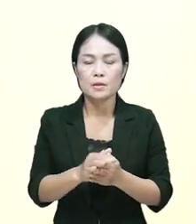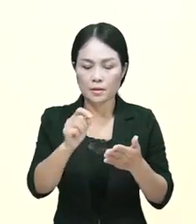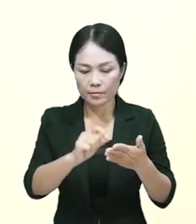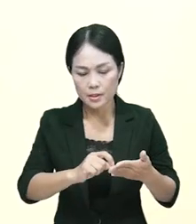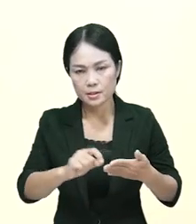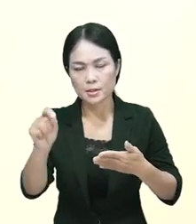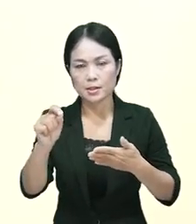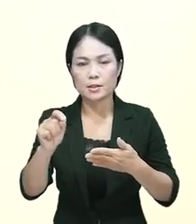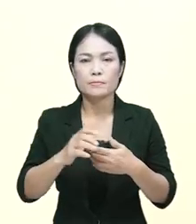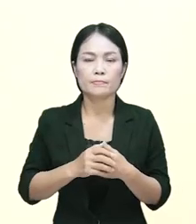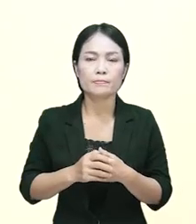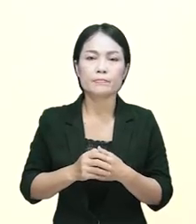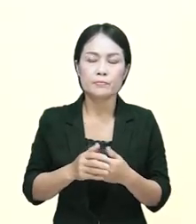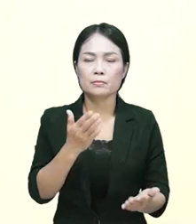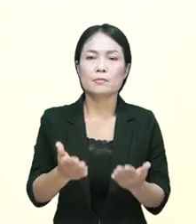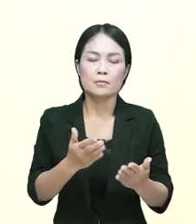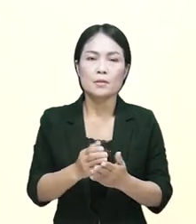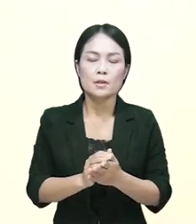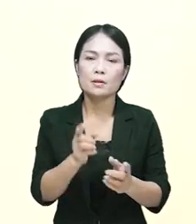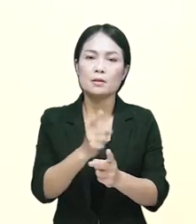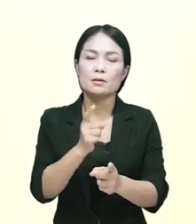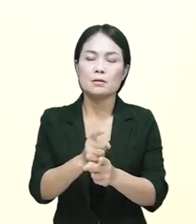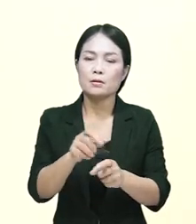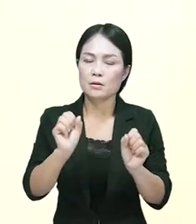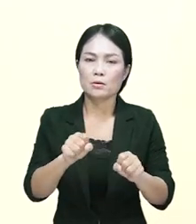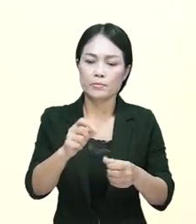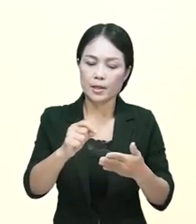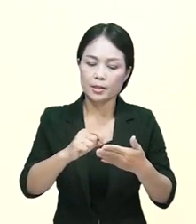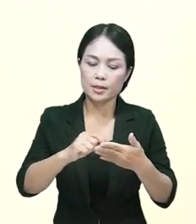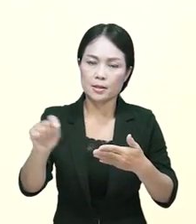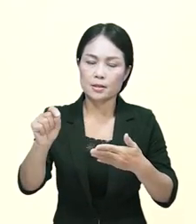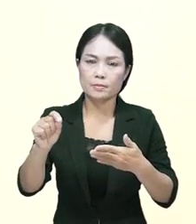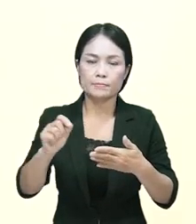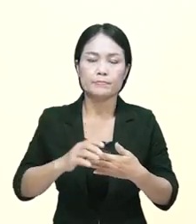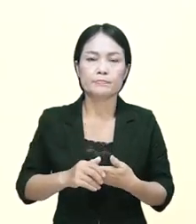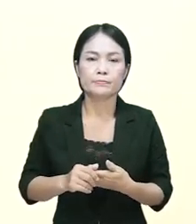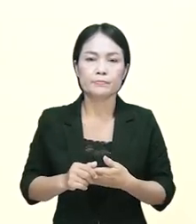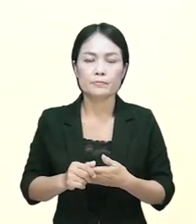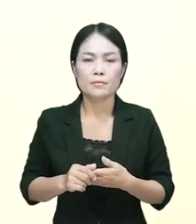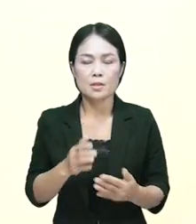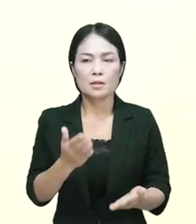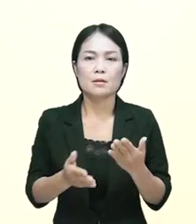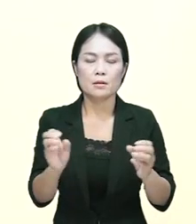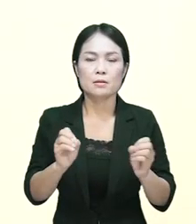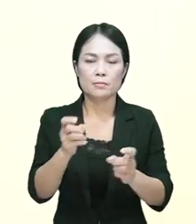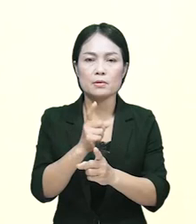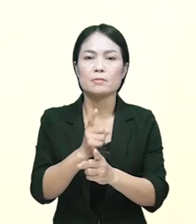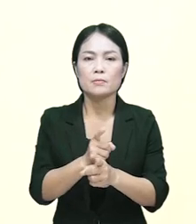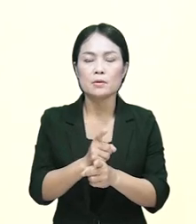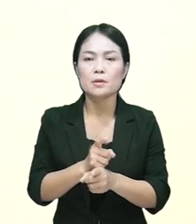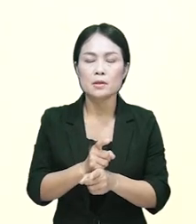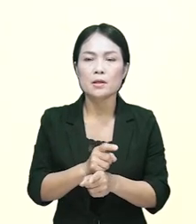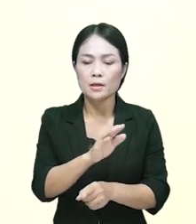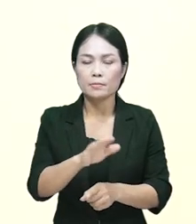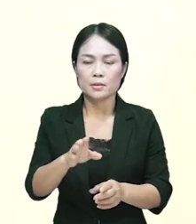ណាកូនណា បើសិនជាចម្លើយកូនត្រូវកូនអាចគ្រីសទៅចាអញ្ចឹងអញ្ចឹងមកកូនហើយបើសិនជាមិនតាន់ត្រឹមត្រូវទេសូម